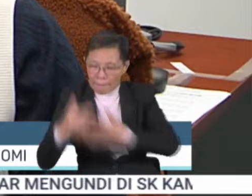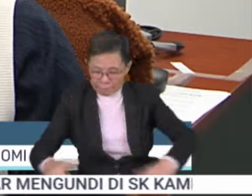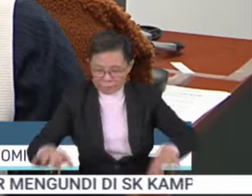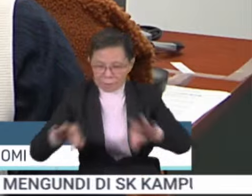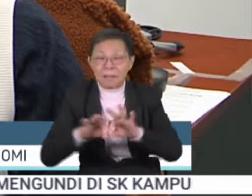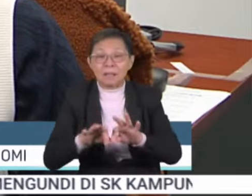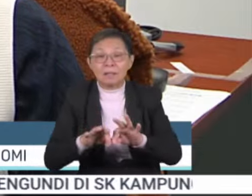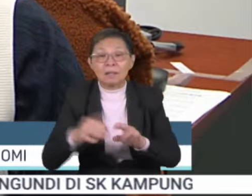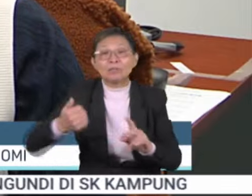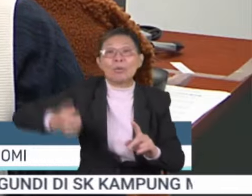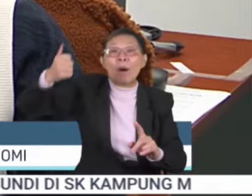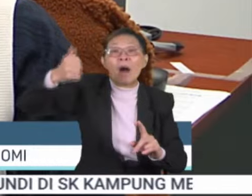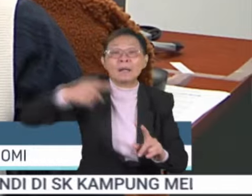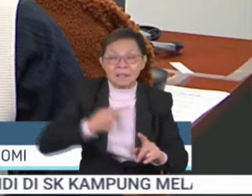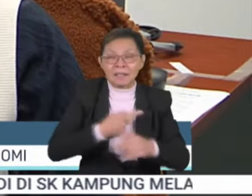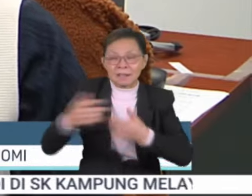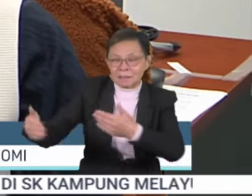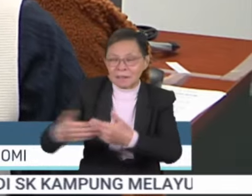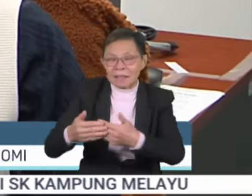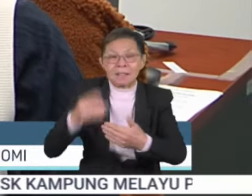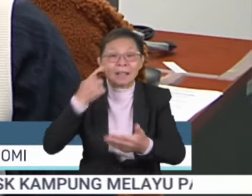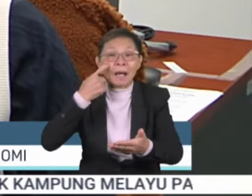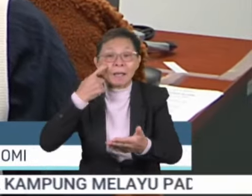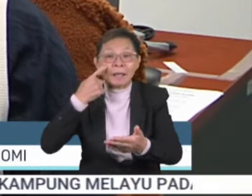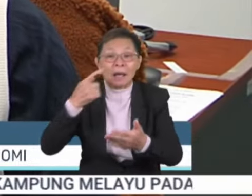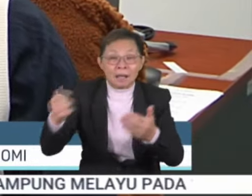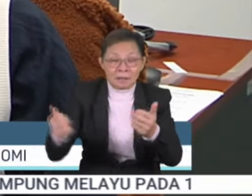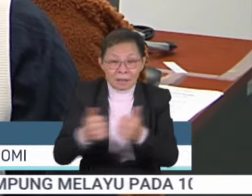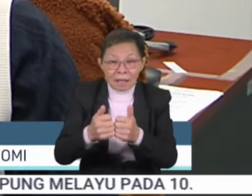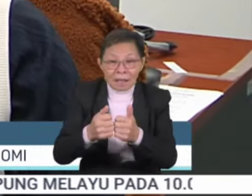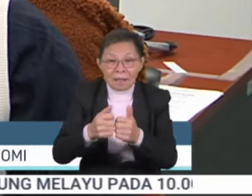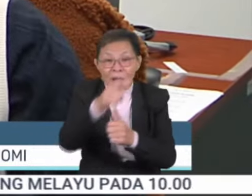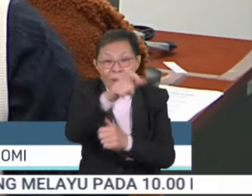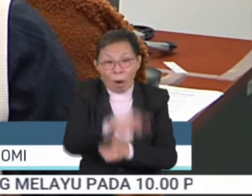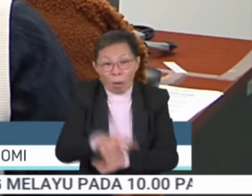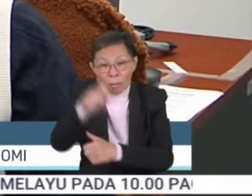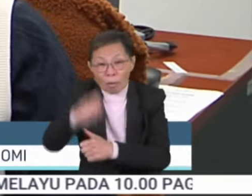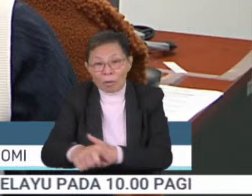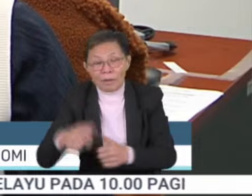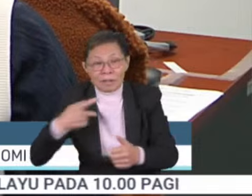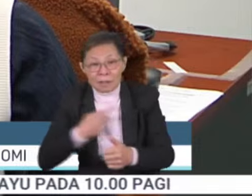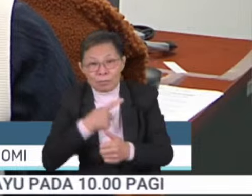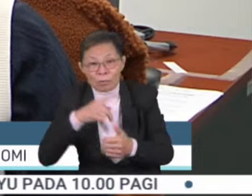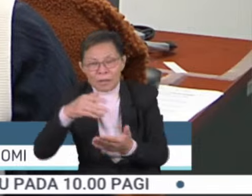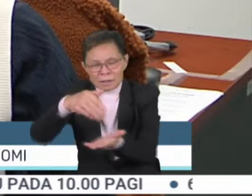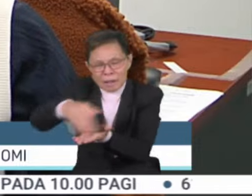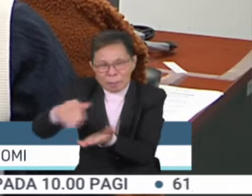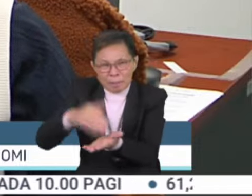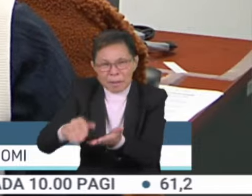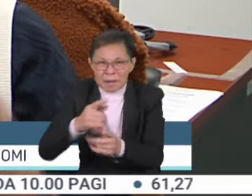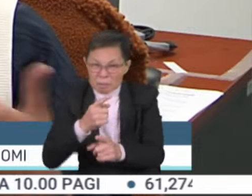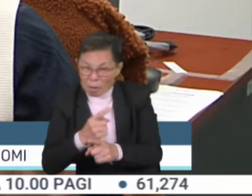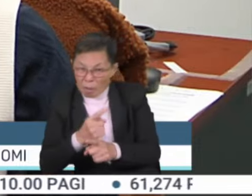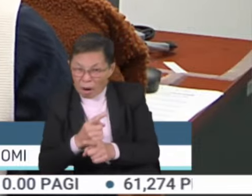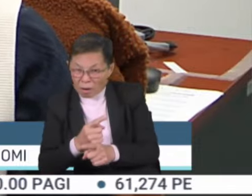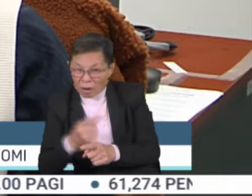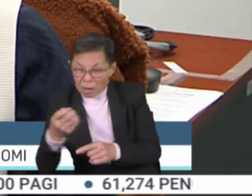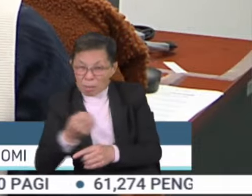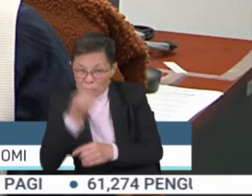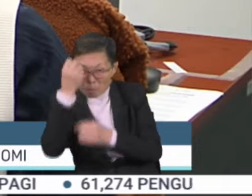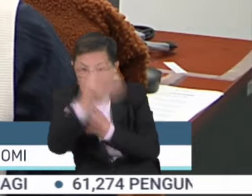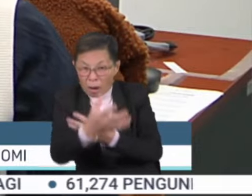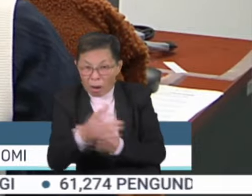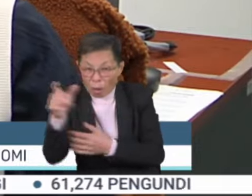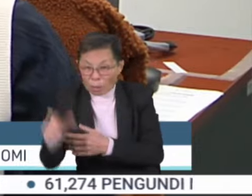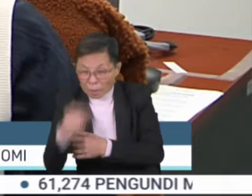penting, terutama kita yang lebih dekat dengan subjek, kita boleh menapis kesahihan sesuatu perkara yang disampaikan